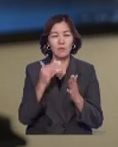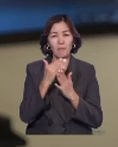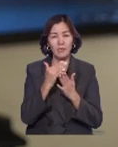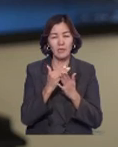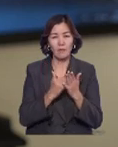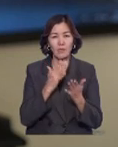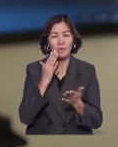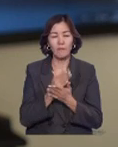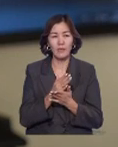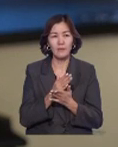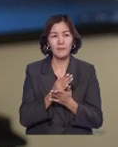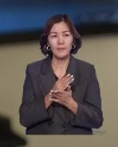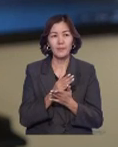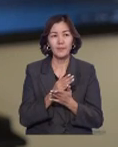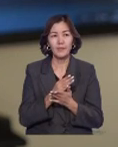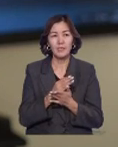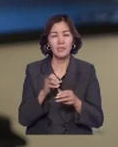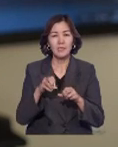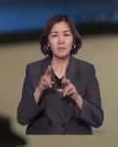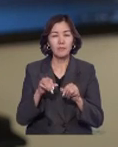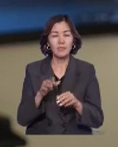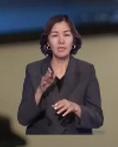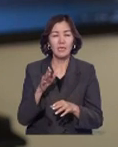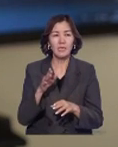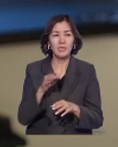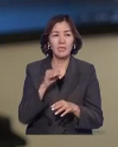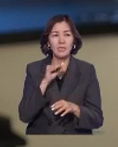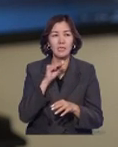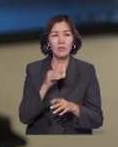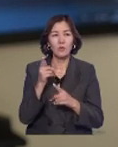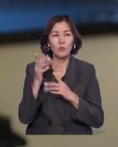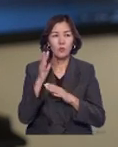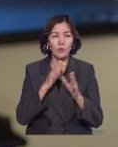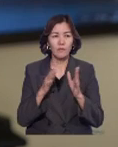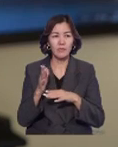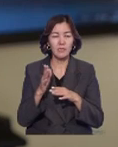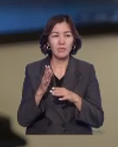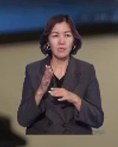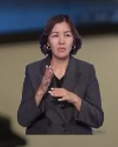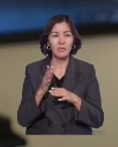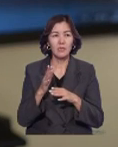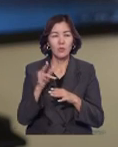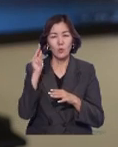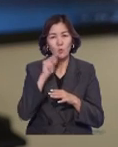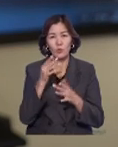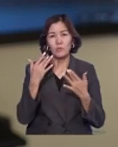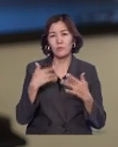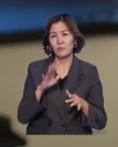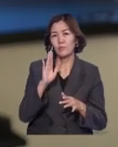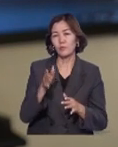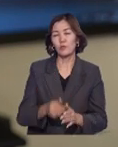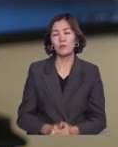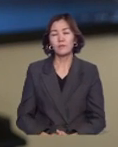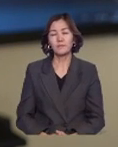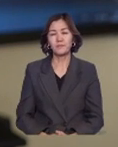бар. Кәсіби мамандарды, кәсіпкерлік мамандарды университет қабырғасында